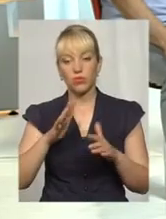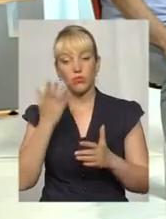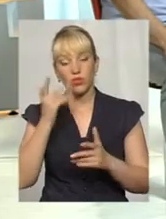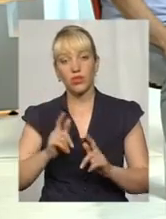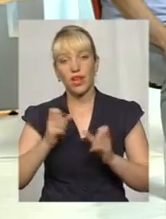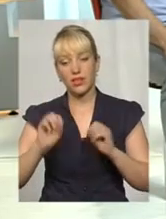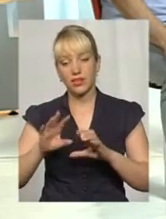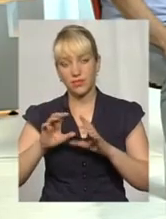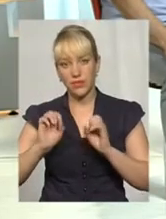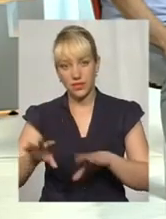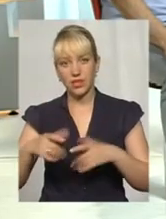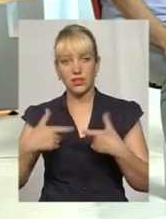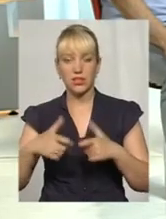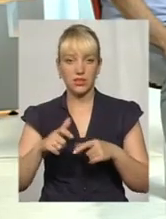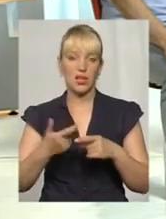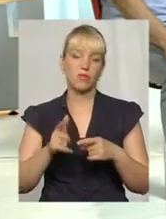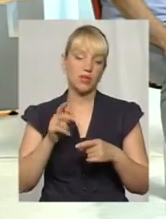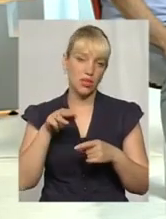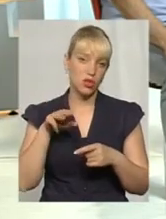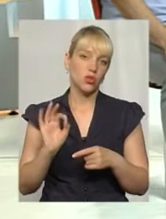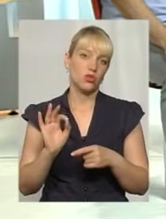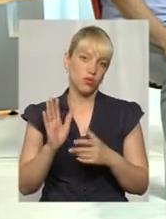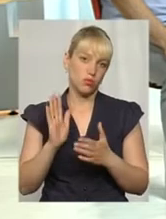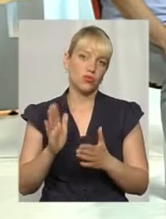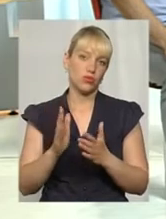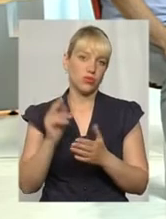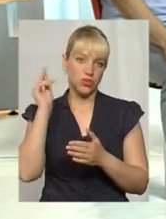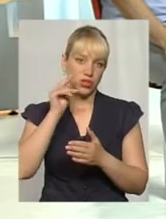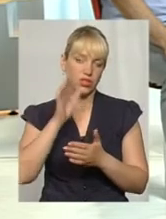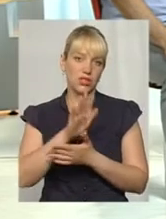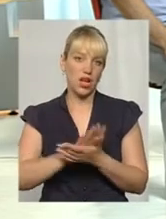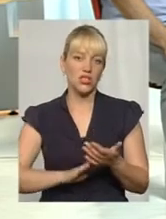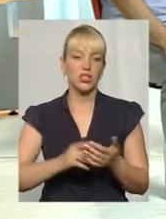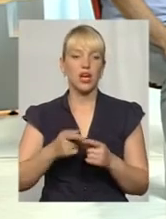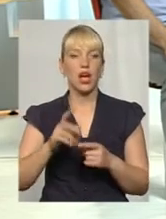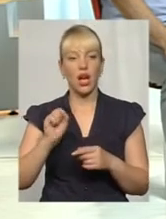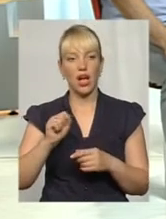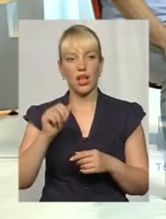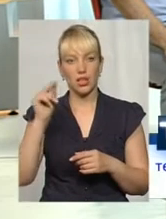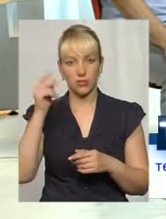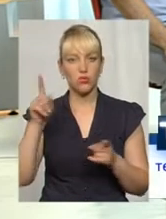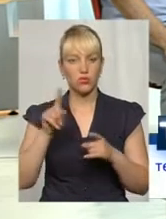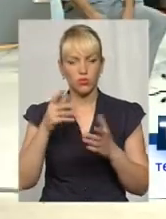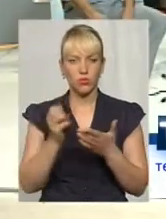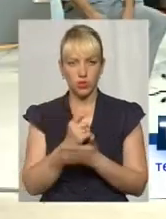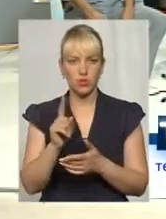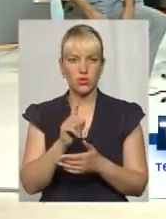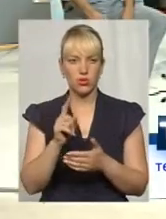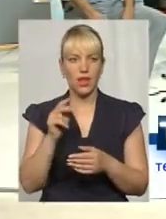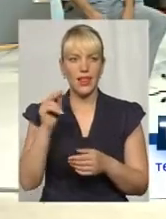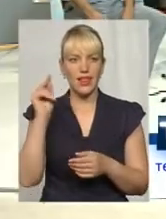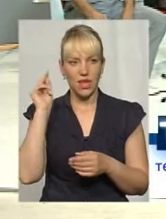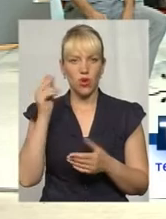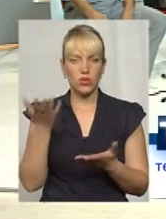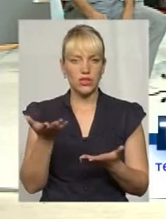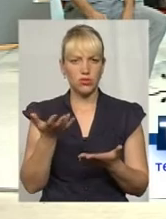фактично вона не є ще студентом. Тобто теоретично Міністерство оборони може прозвати, так я розумію? Теоретично